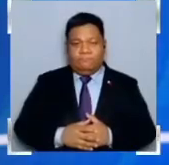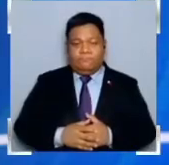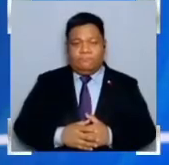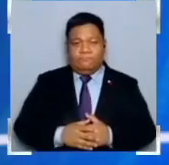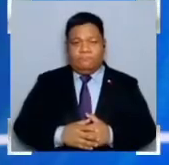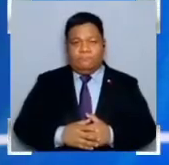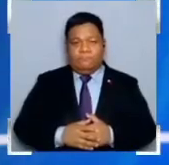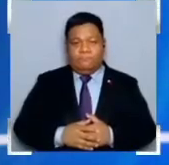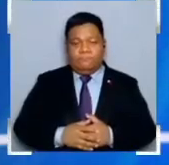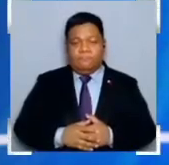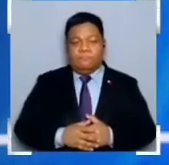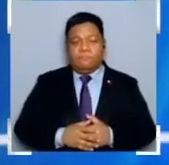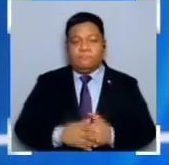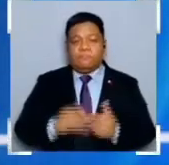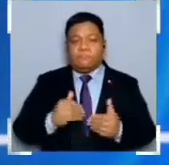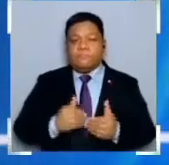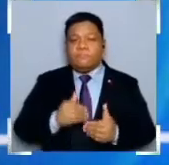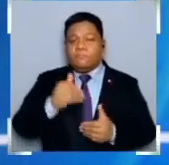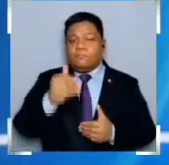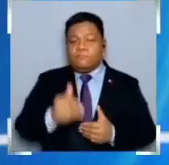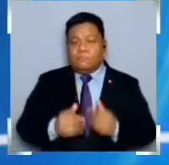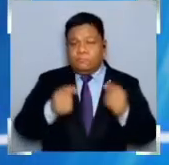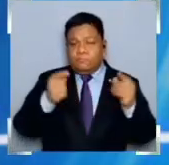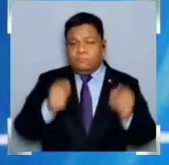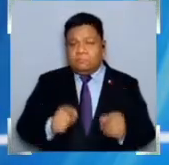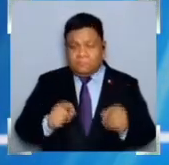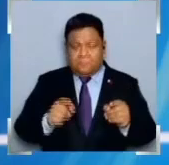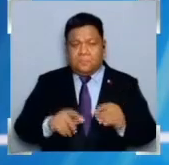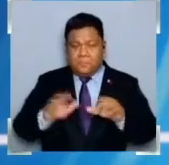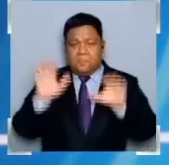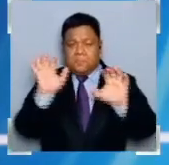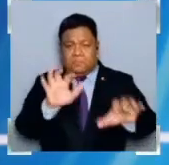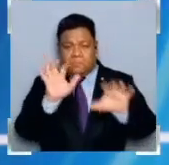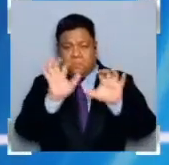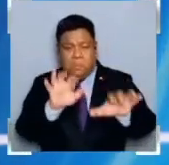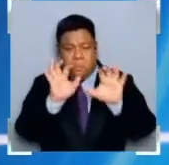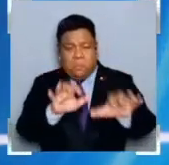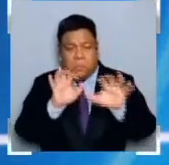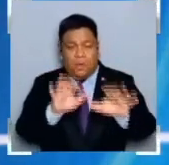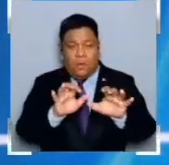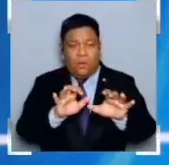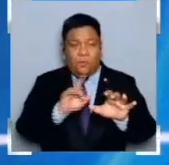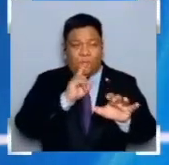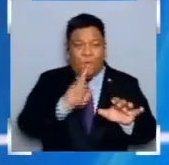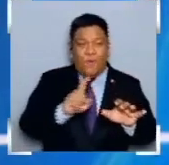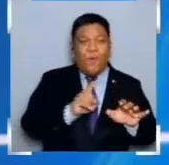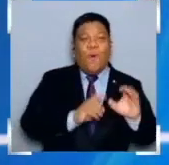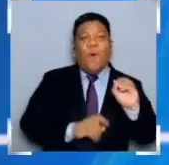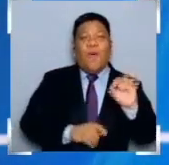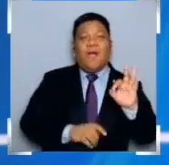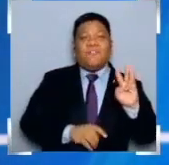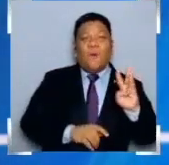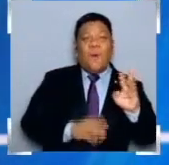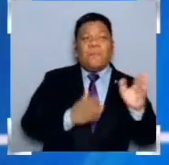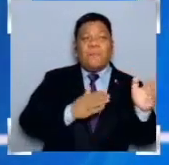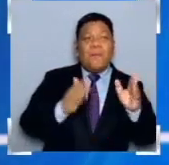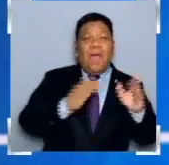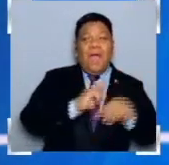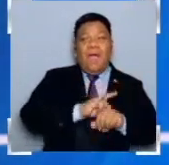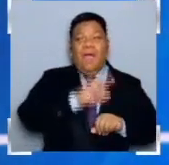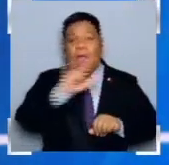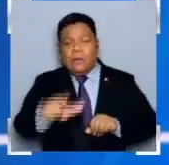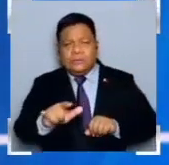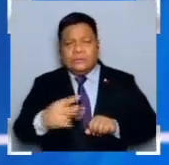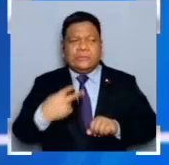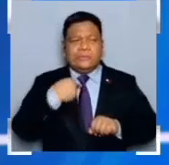Dagok din ang bagyong Odette sa mga magbabalikbayan sanang OFW na stranded ngayon sa Dubai. At kung matutuloy ang pangako ng